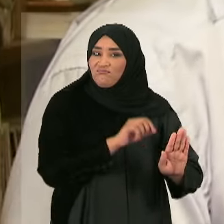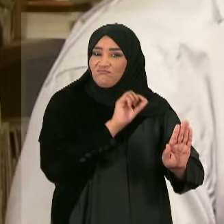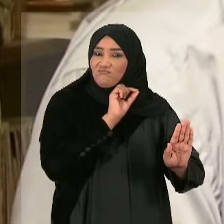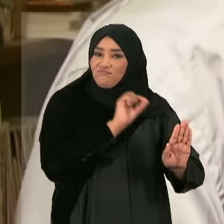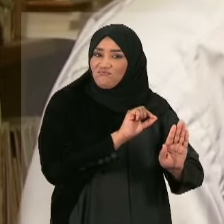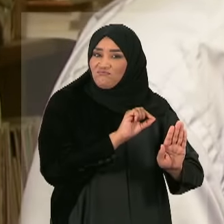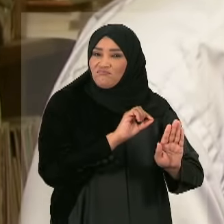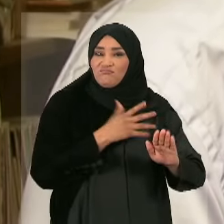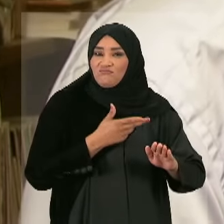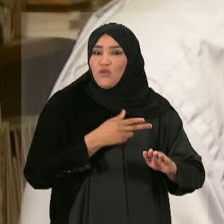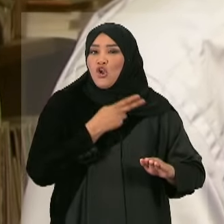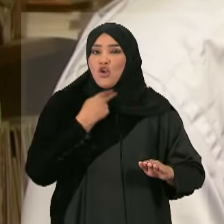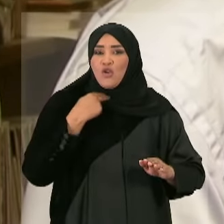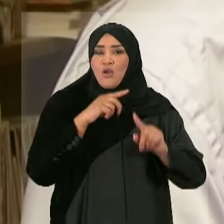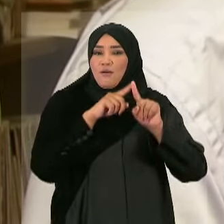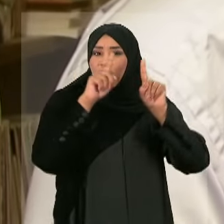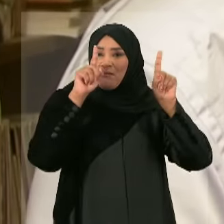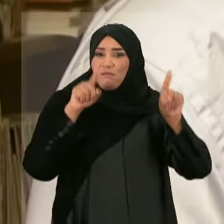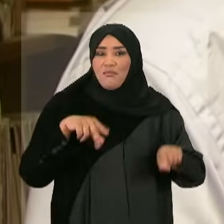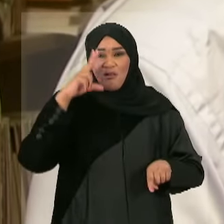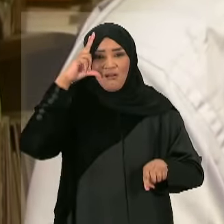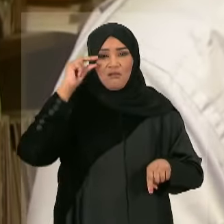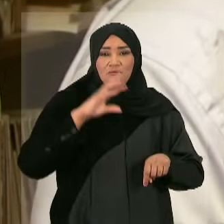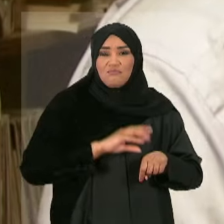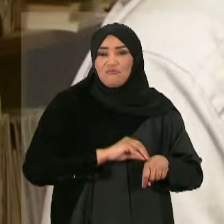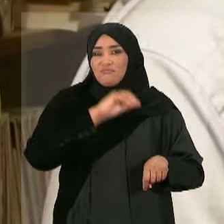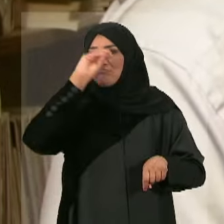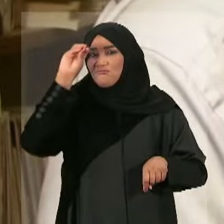المكاتب الحكومية وإلى آخره من الناصري إلى